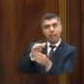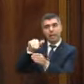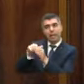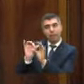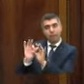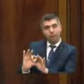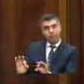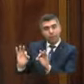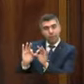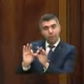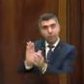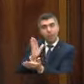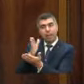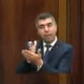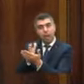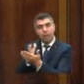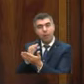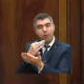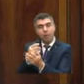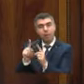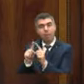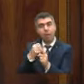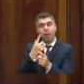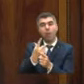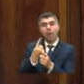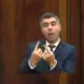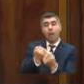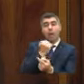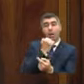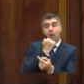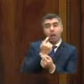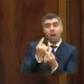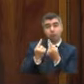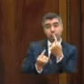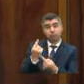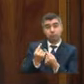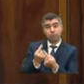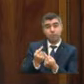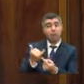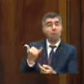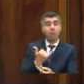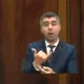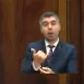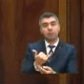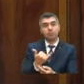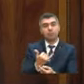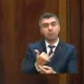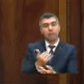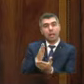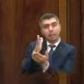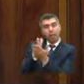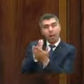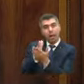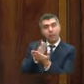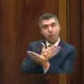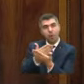وحتى ديمقراطيين من دون أن تتحمل الأحزاب مسؤوليتها في إدارة الشأن العام. ومن الخطر على الديمقراطية أن تنعت